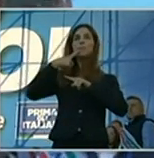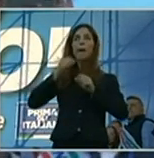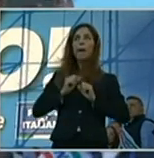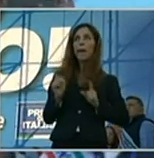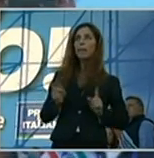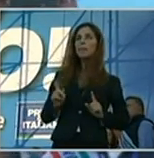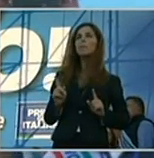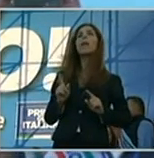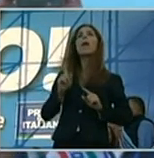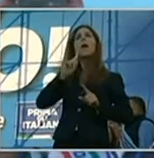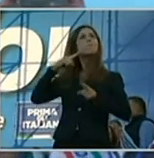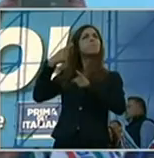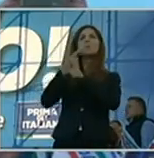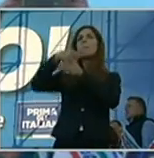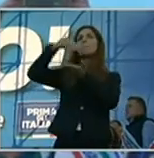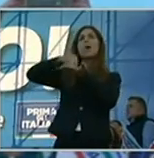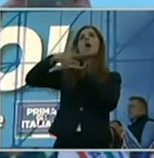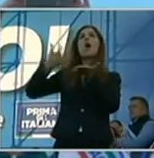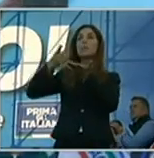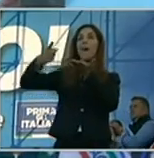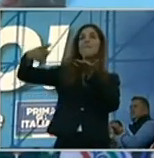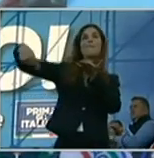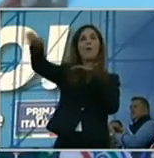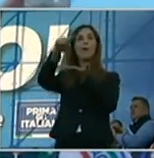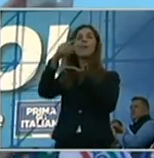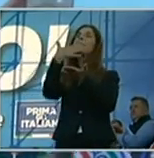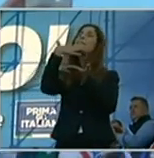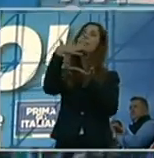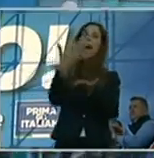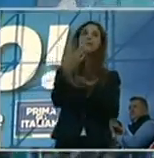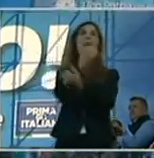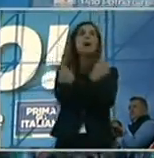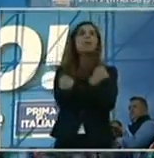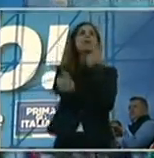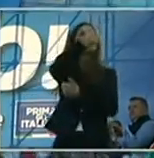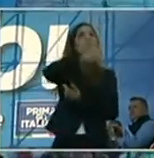siete voi. Vi ringrazio e vi abbraccio uno per uno.